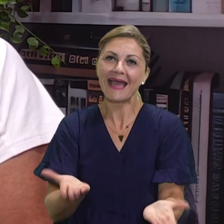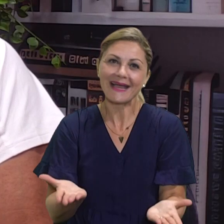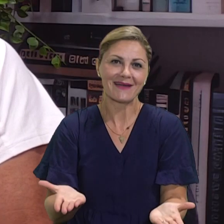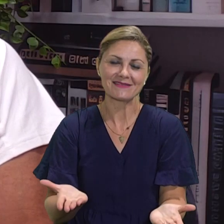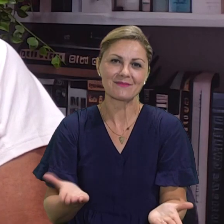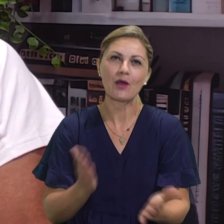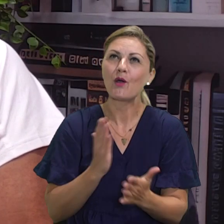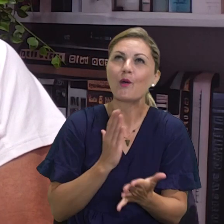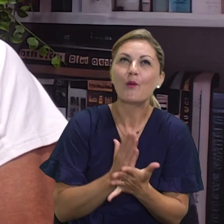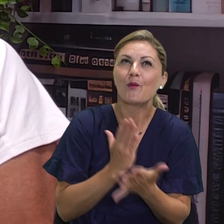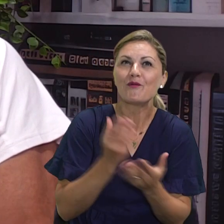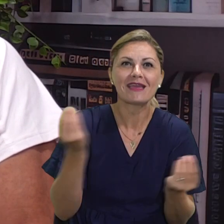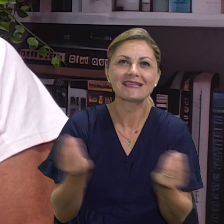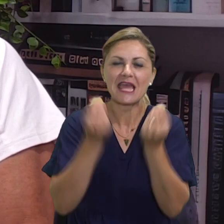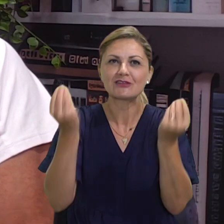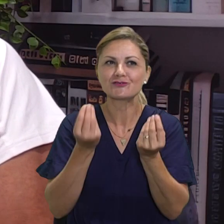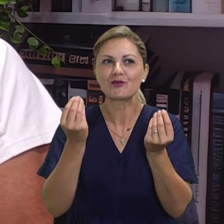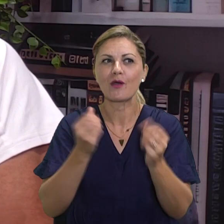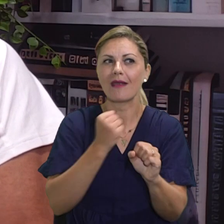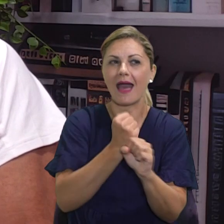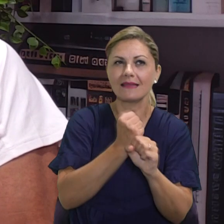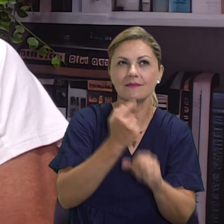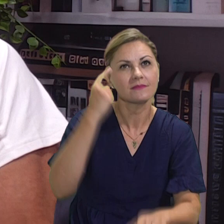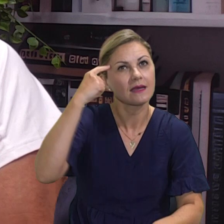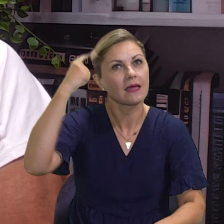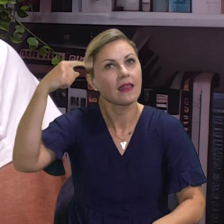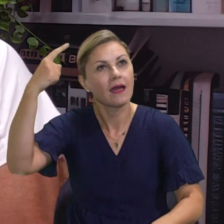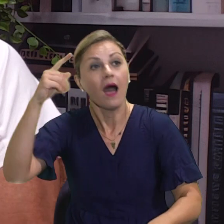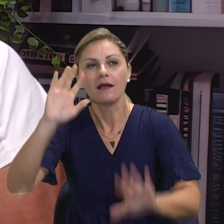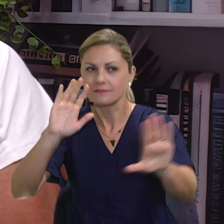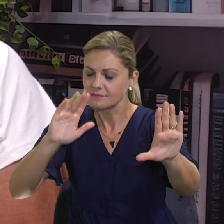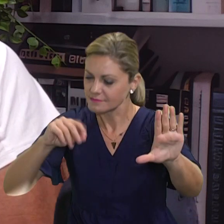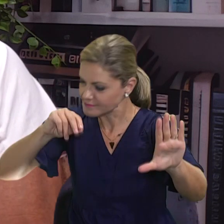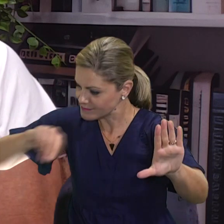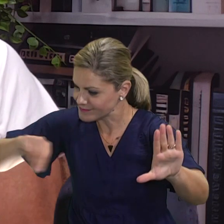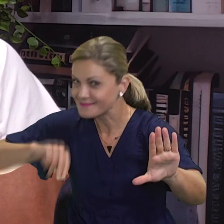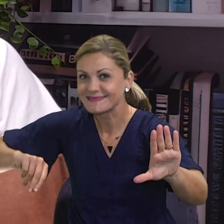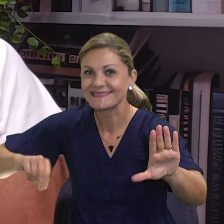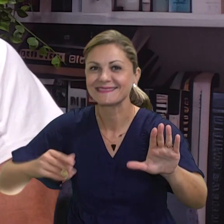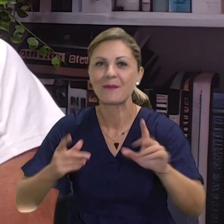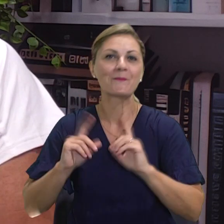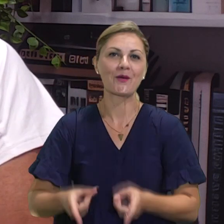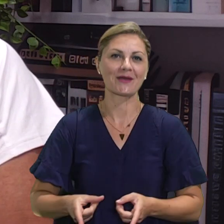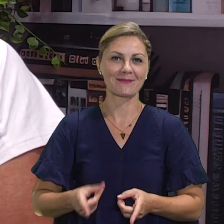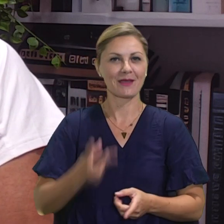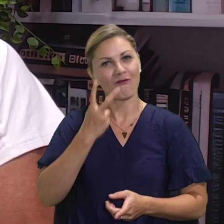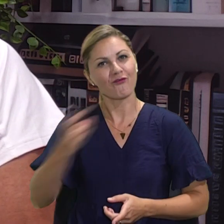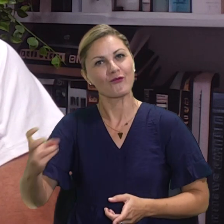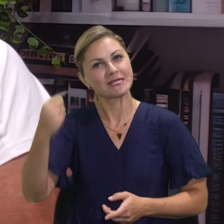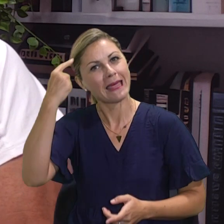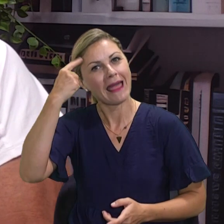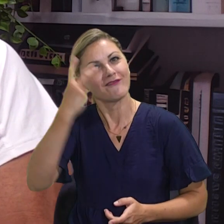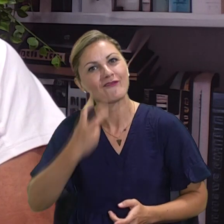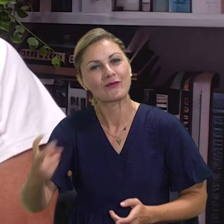onda uvijek nešto sinjan, jeli, naškrivan, zabilježi, notan, timbran i tako dalje. Neki put mi pade neka rič, pa